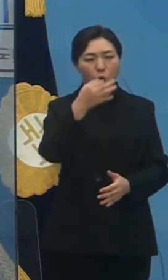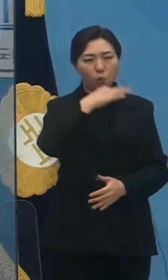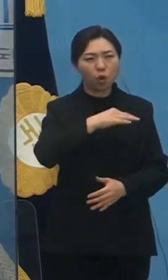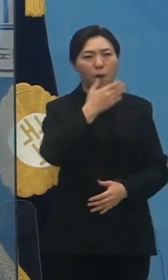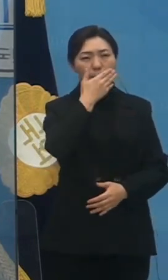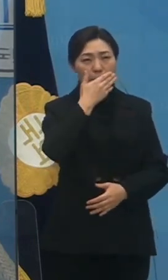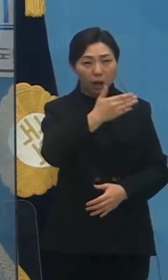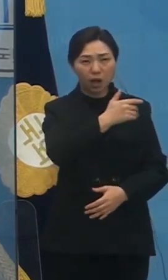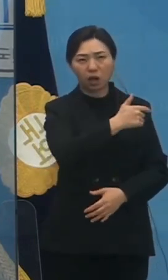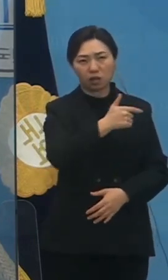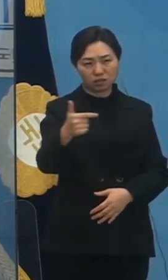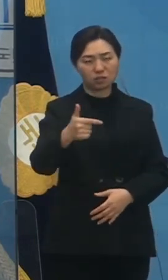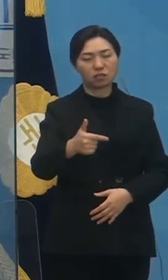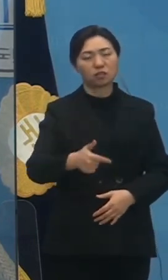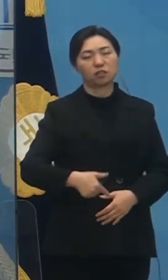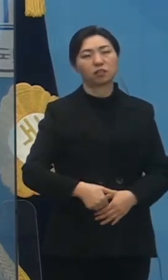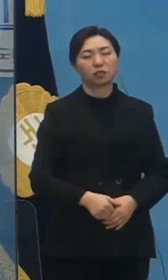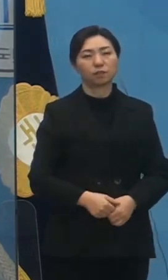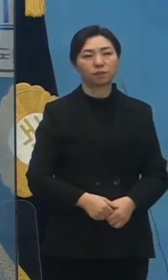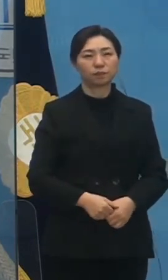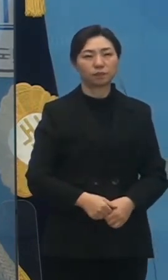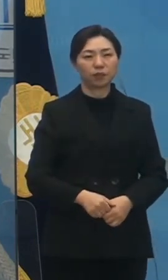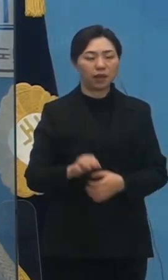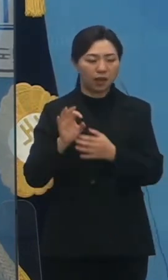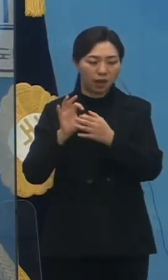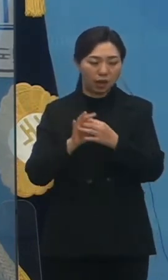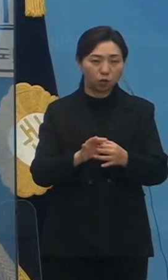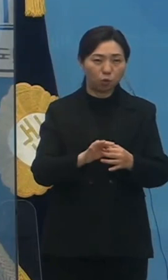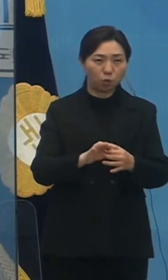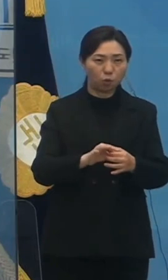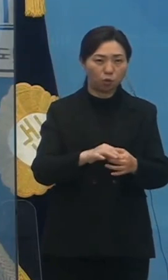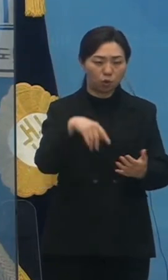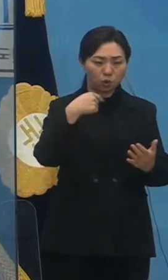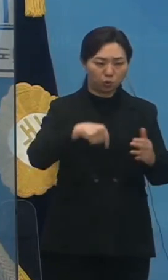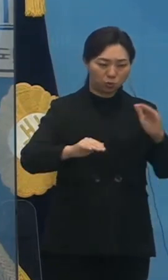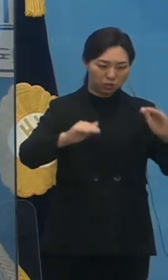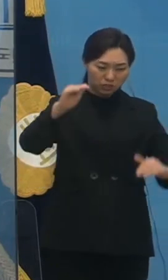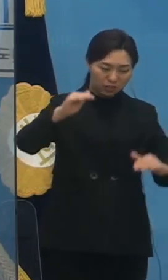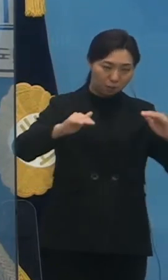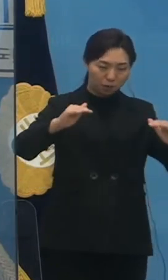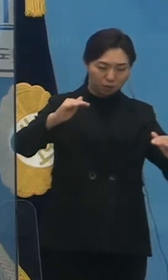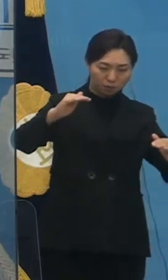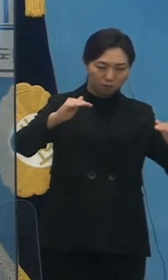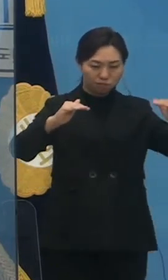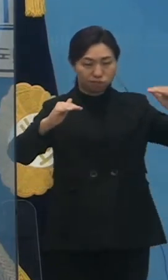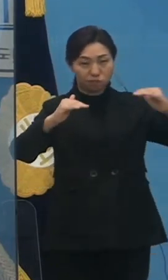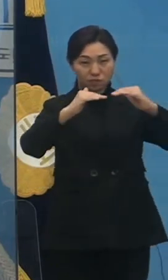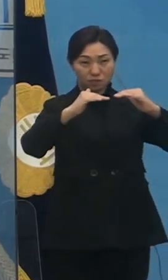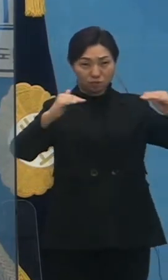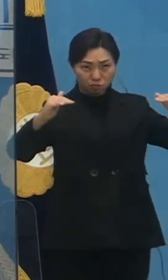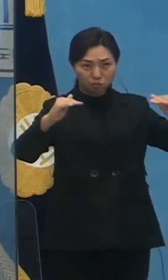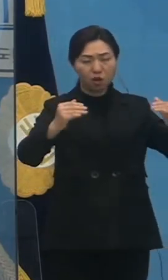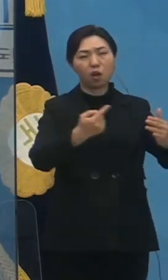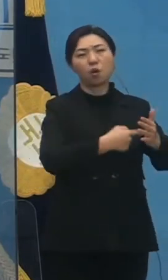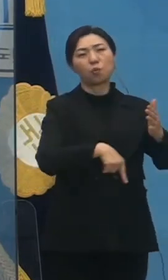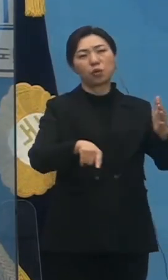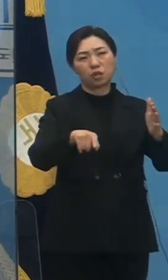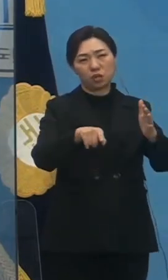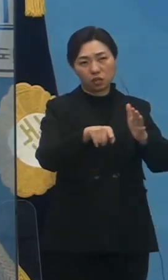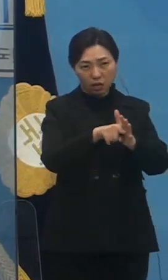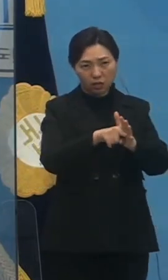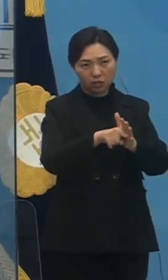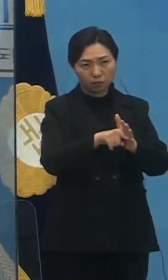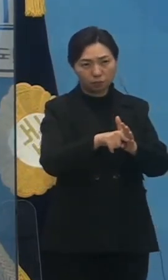저는 지속적으로 교육 격차에 의한 전면 등교를 주장해 왔습니다.